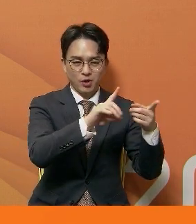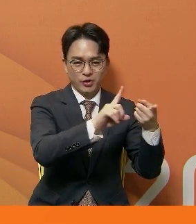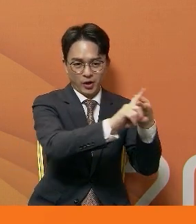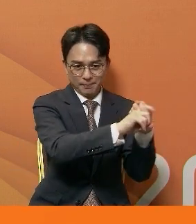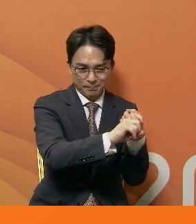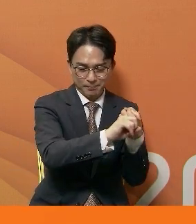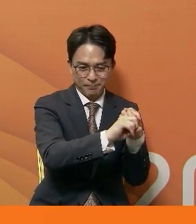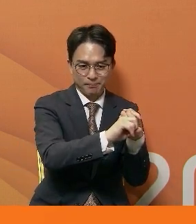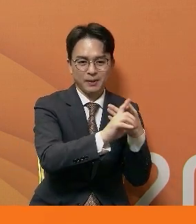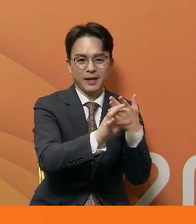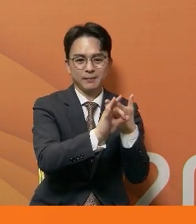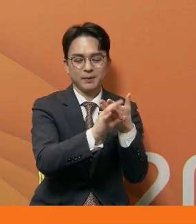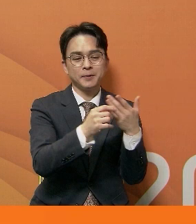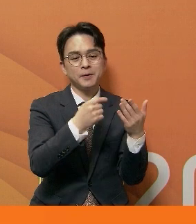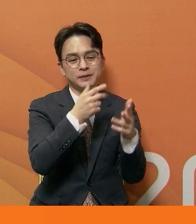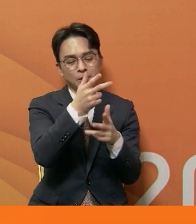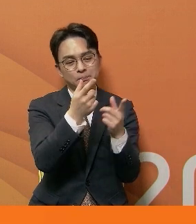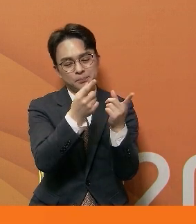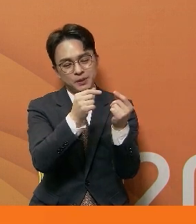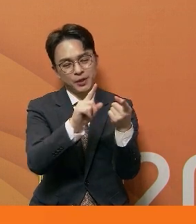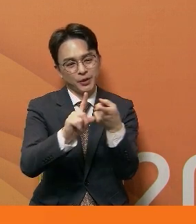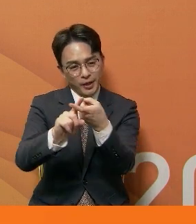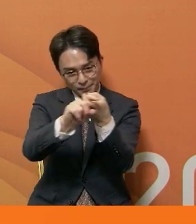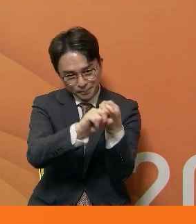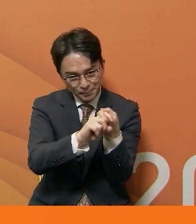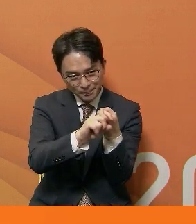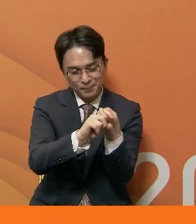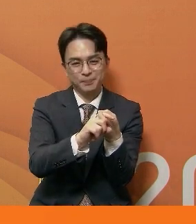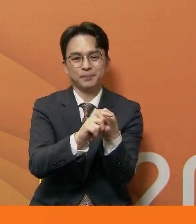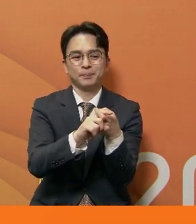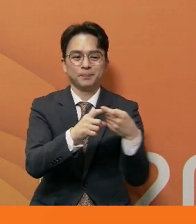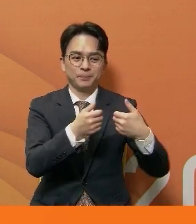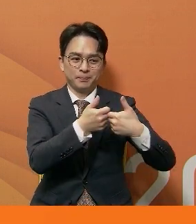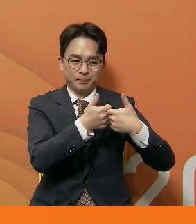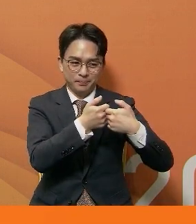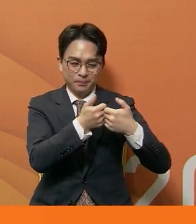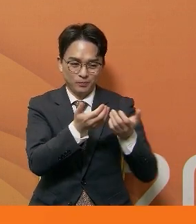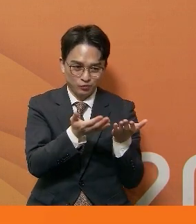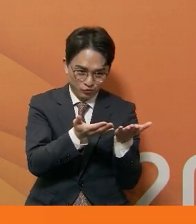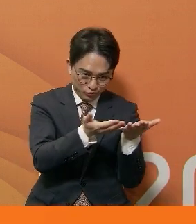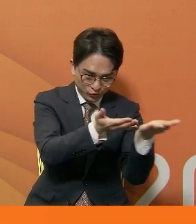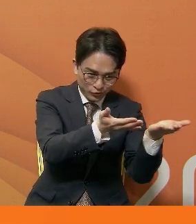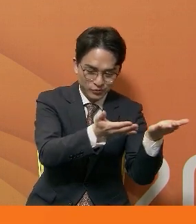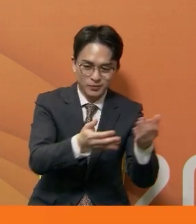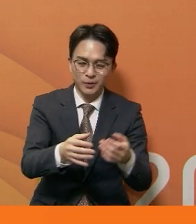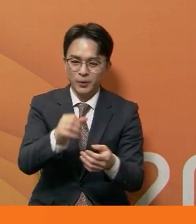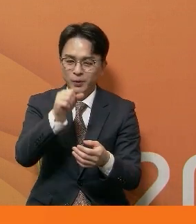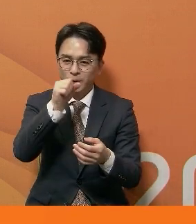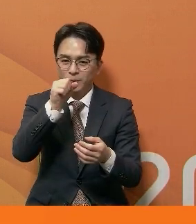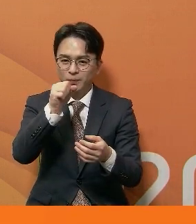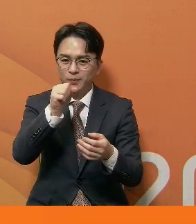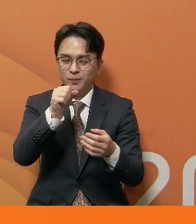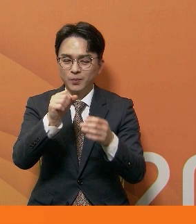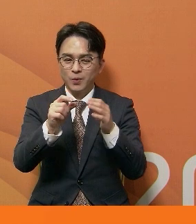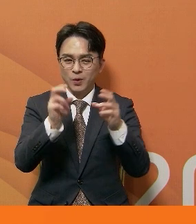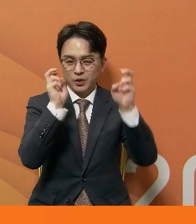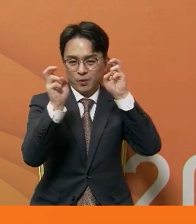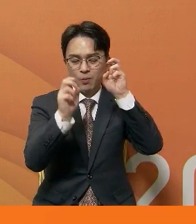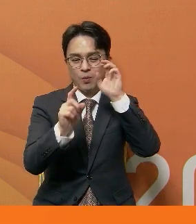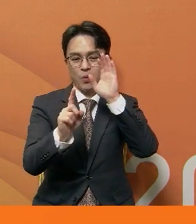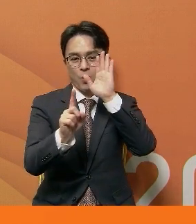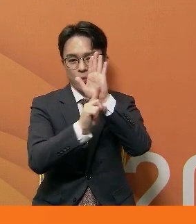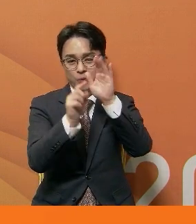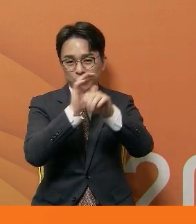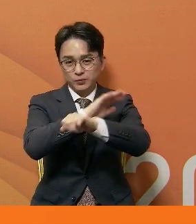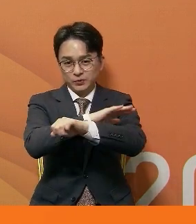효과를 더 극대화시킬 수 있는 부분이 있다면 좀 연계를 강화해서 효과성을 조금이라도 더 우리 기업들이 누리실 수